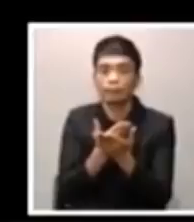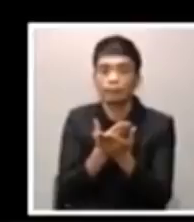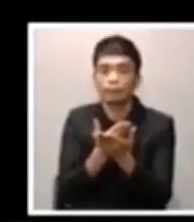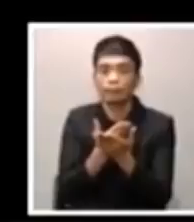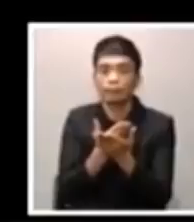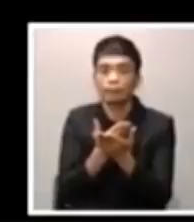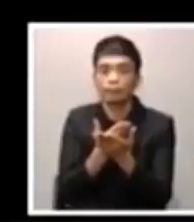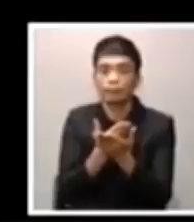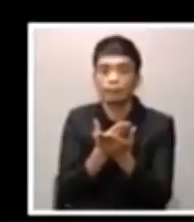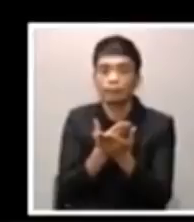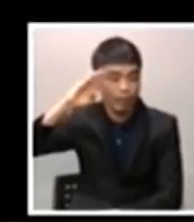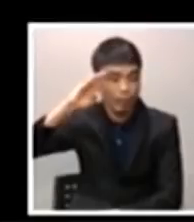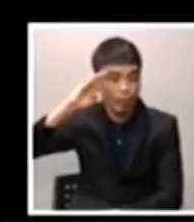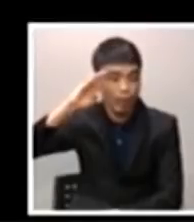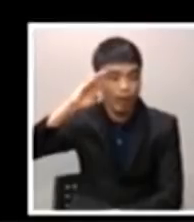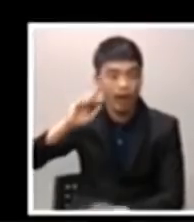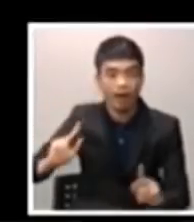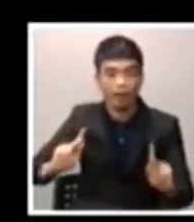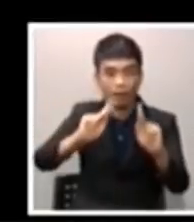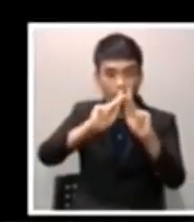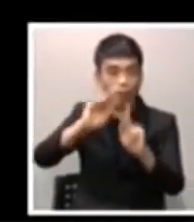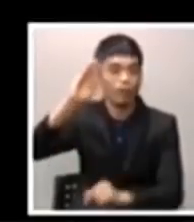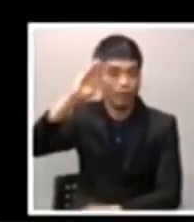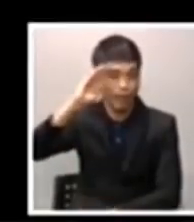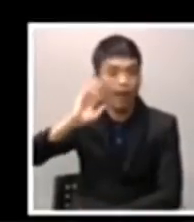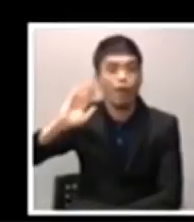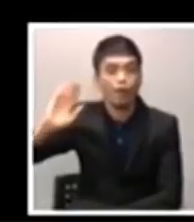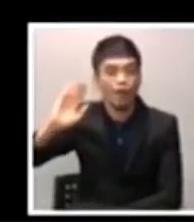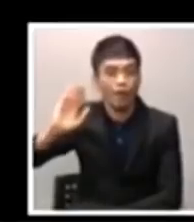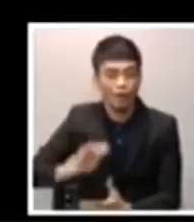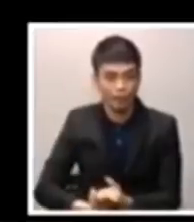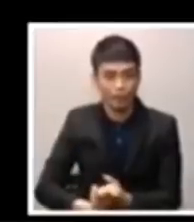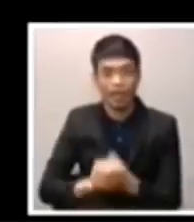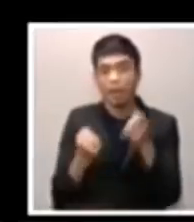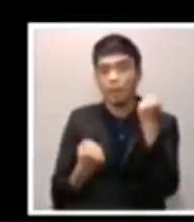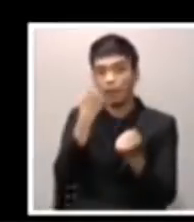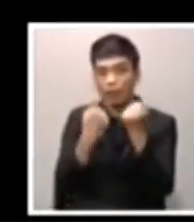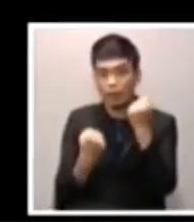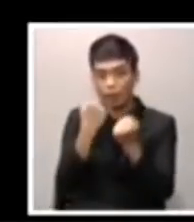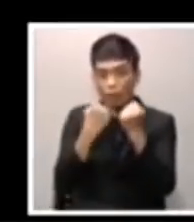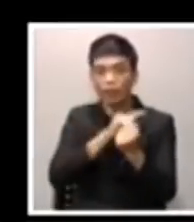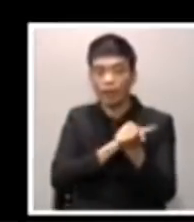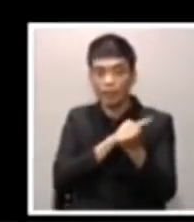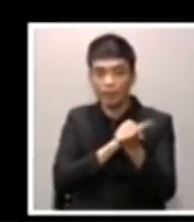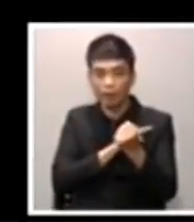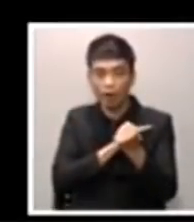ของกองของทหารเราเนี่ยครับใช้เกี่ยวกับรถติดตามงบประมาณทั้งหม